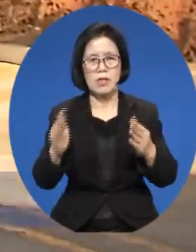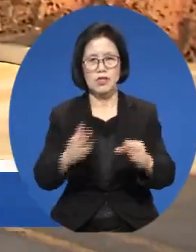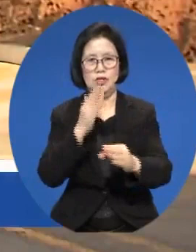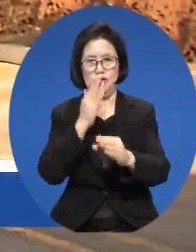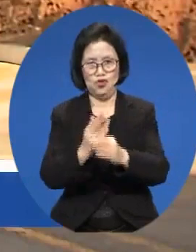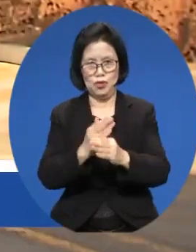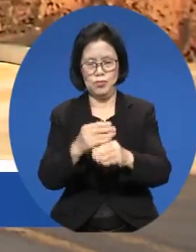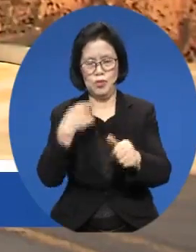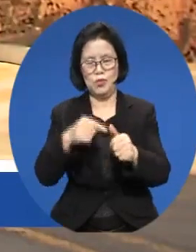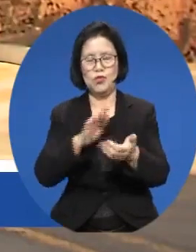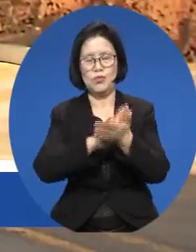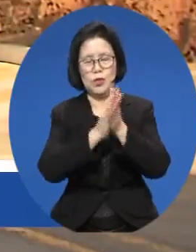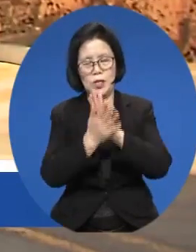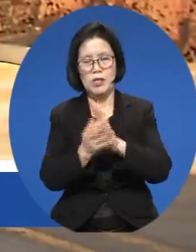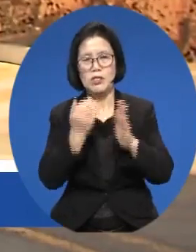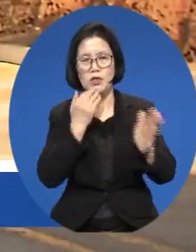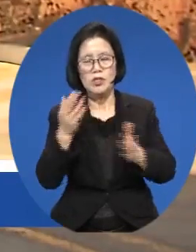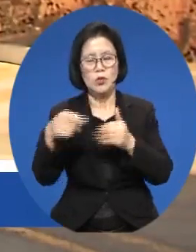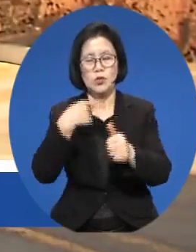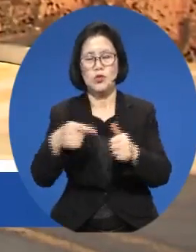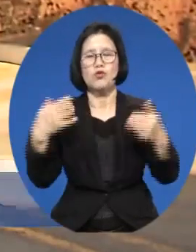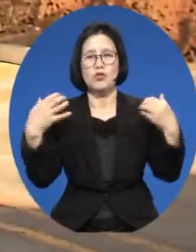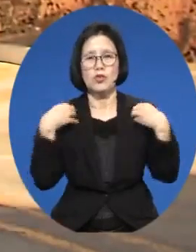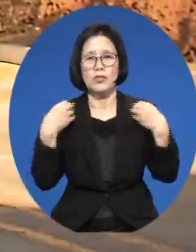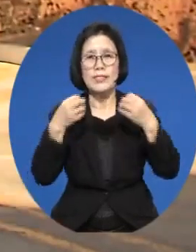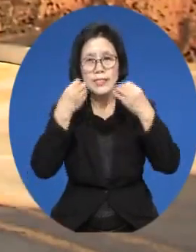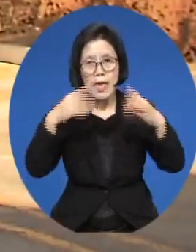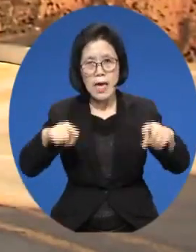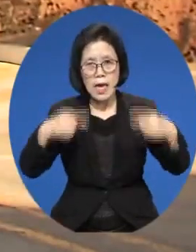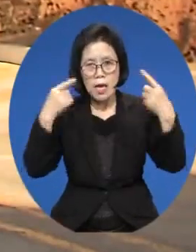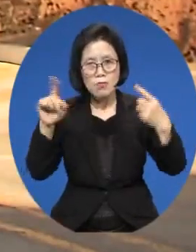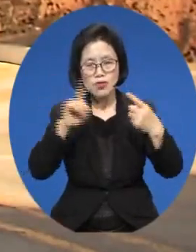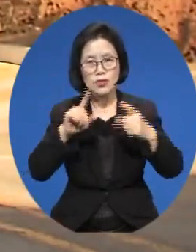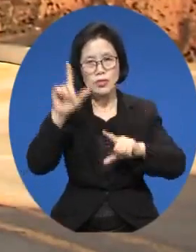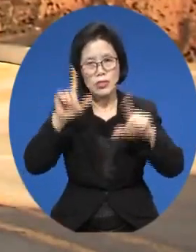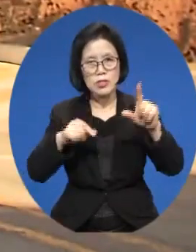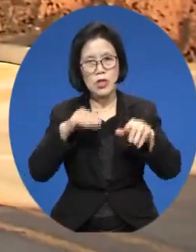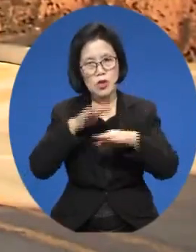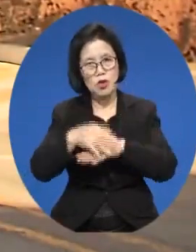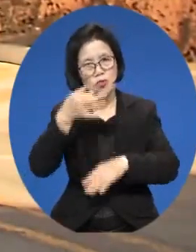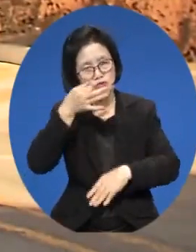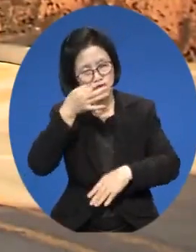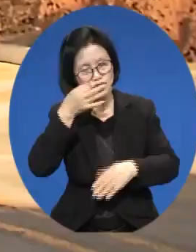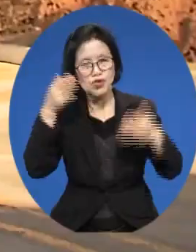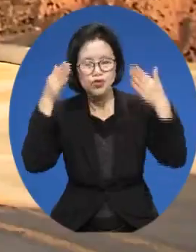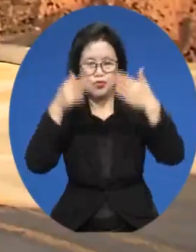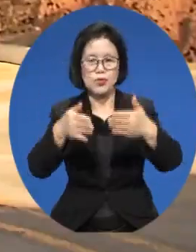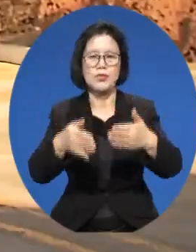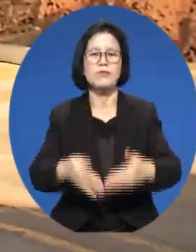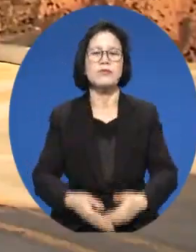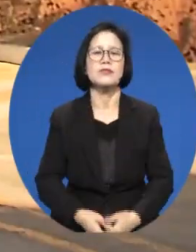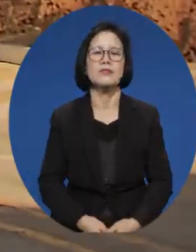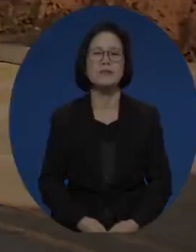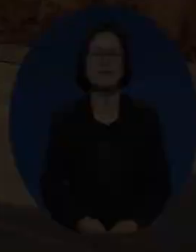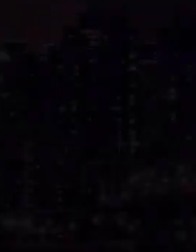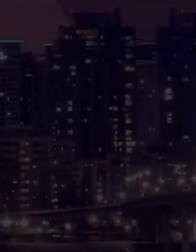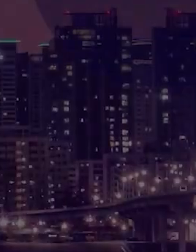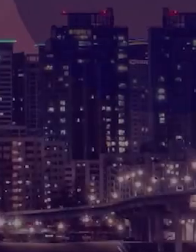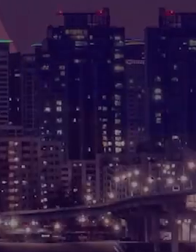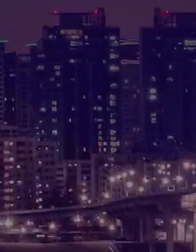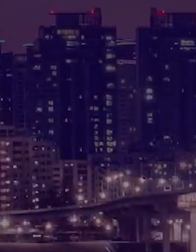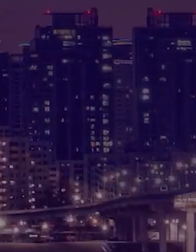교육 변화를 이끌어온 경기도 교육청이 새해엔 어떤 모습을 보여줄지 주목됩니다. OBS 뉴스 이어진입니다.